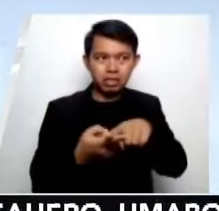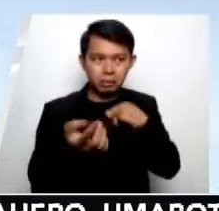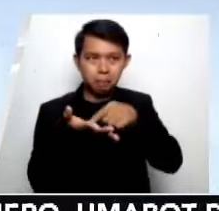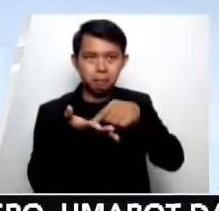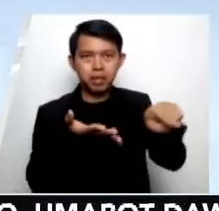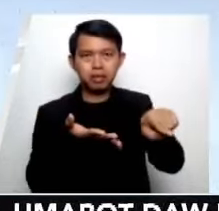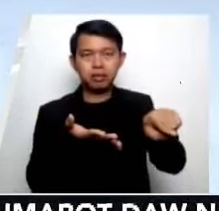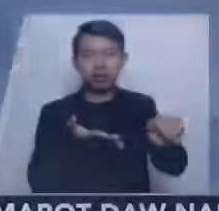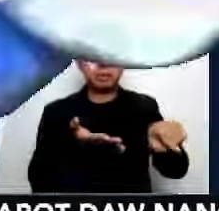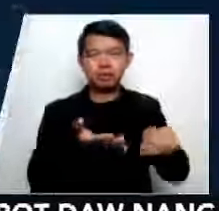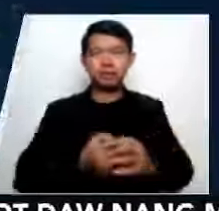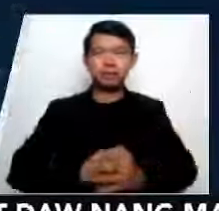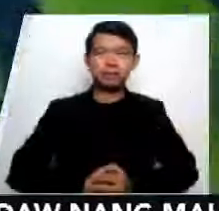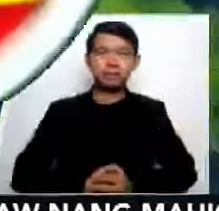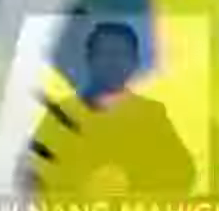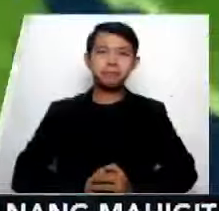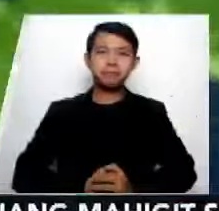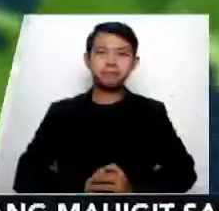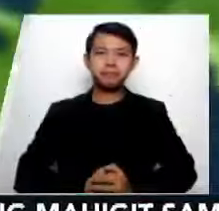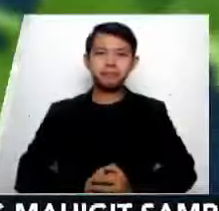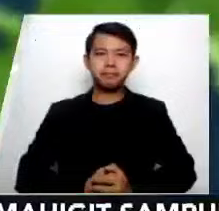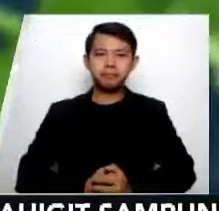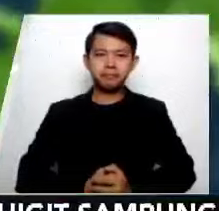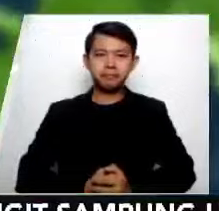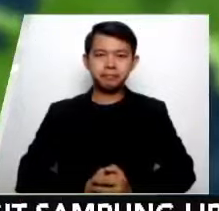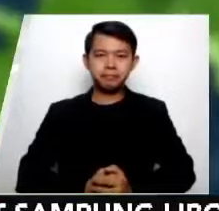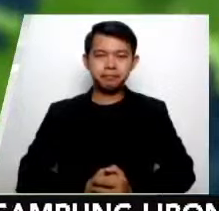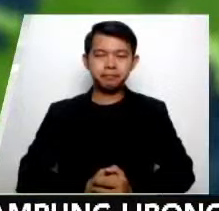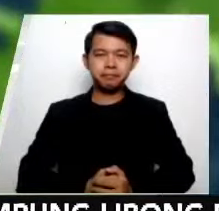si Jonathan Andal.